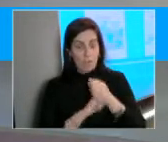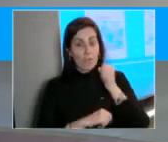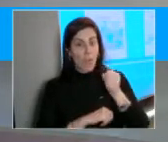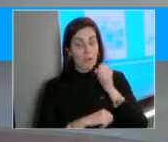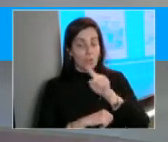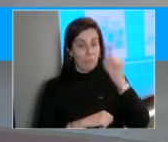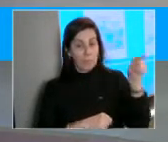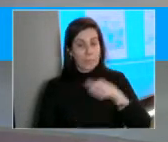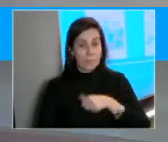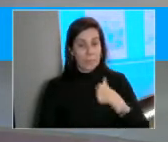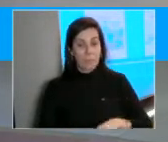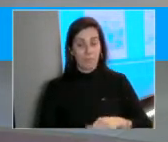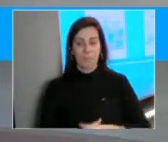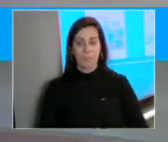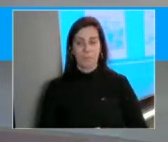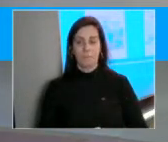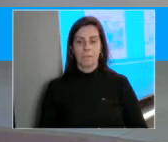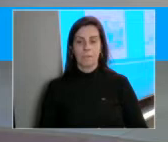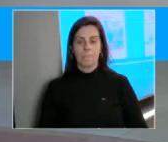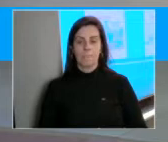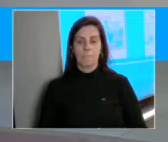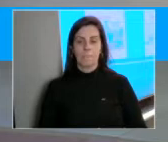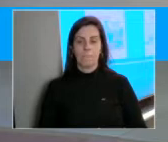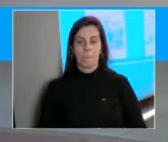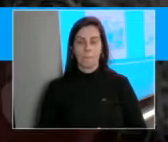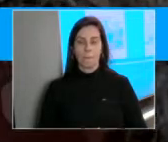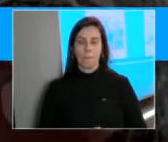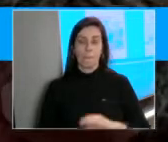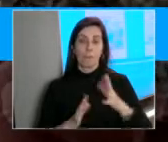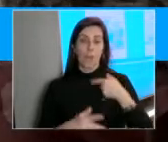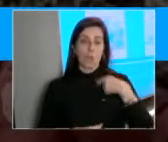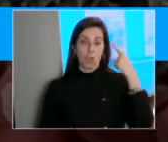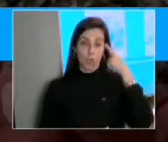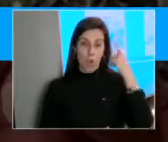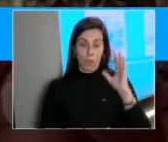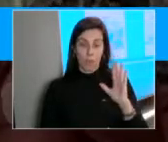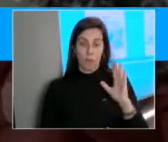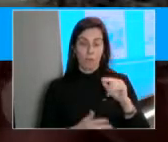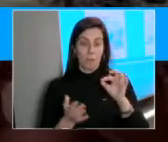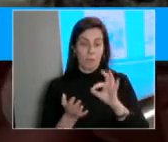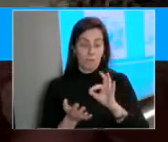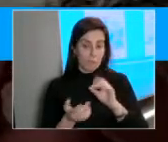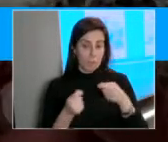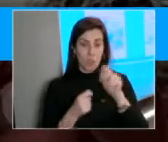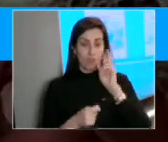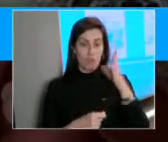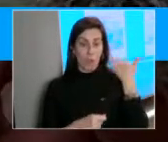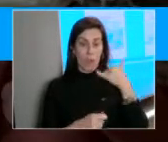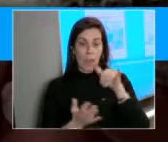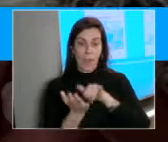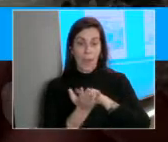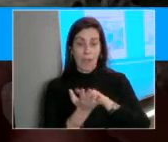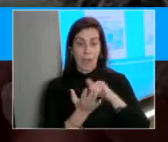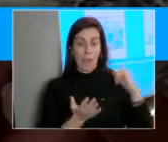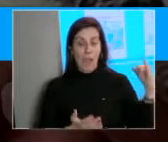התיירים שנכנסים לסין. מה, המידע שיש לי לפחות לגבי יום שישי, זה היה שהטיסות